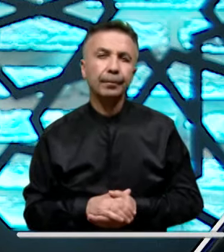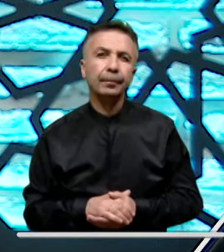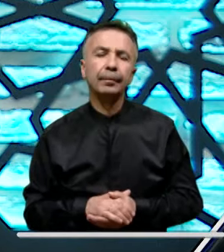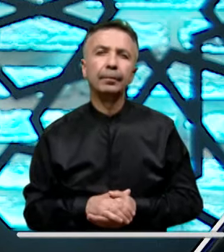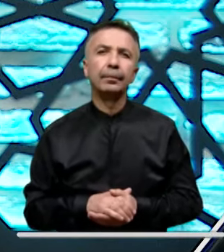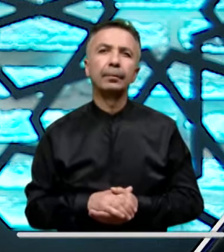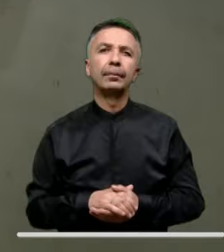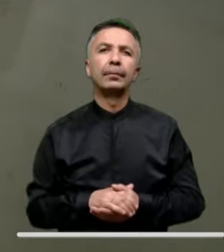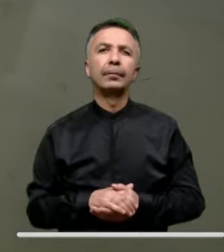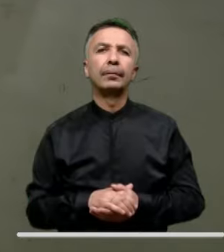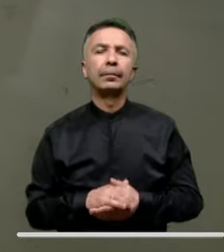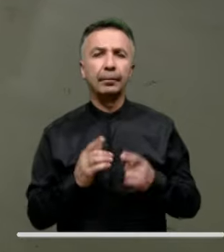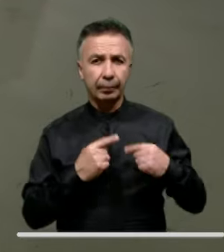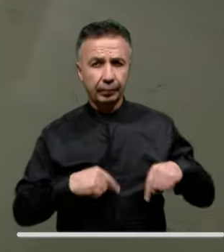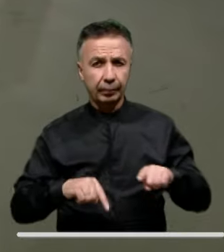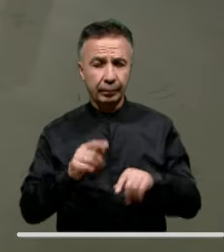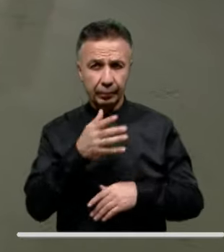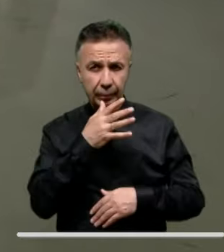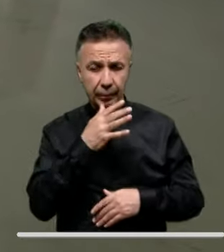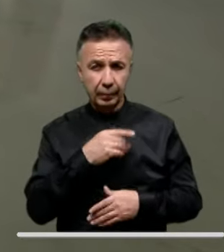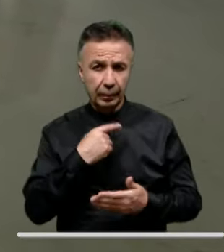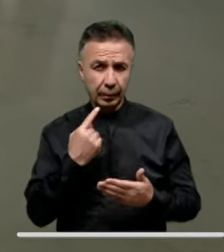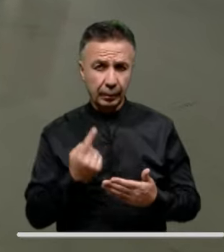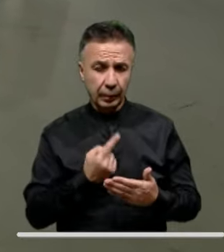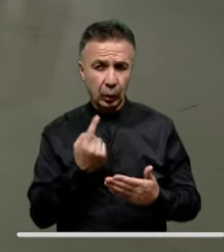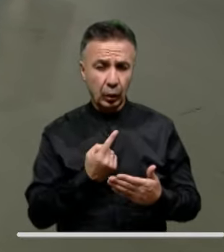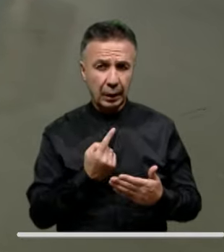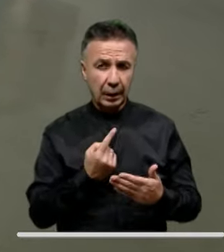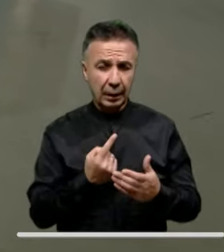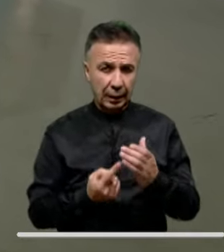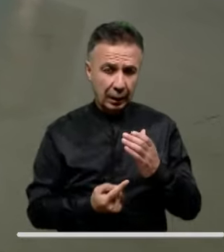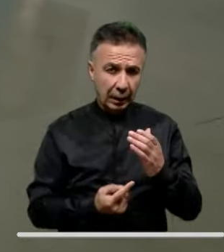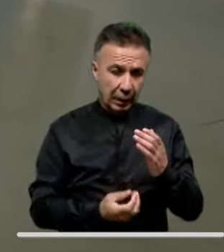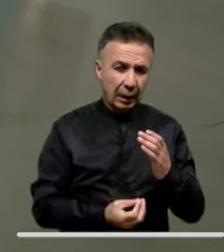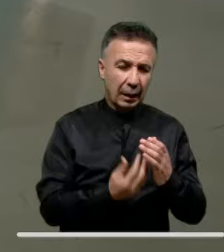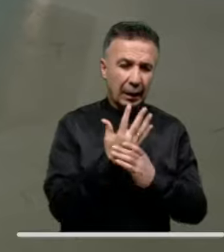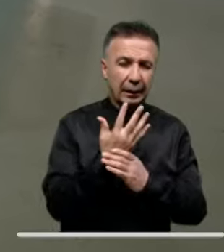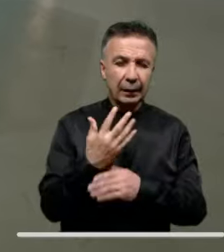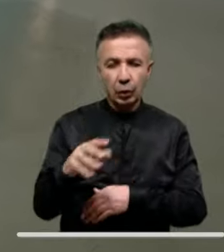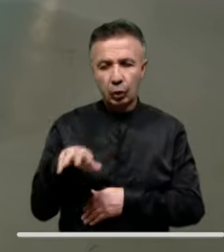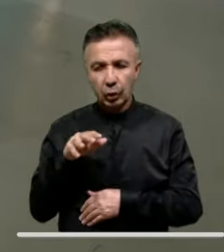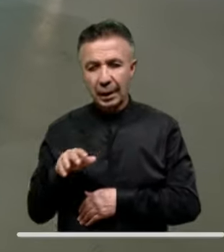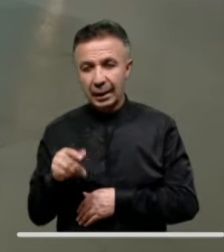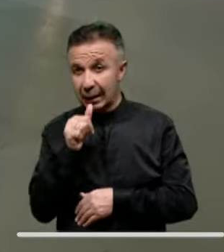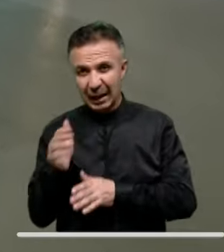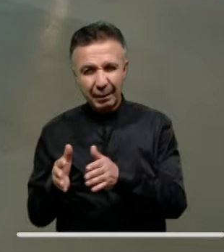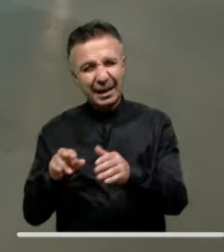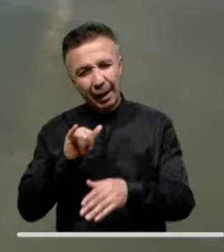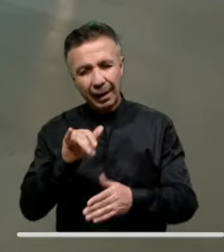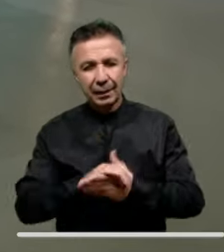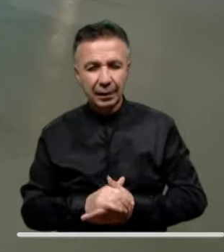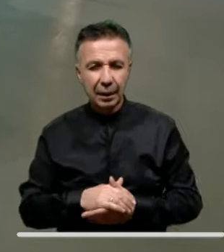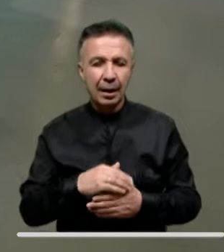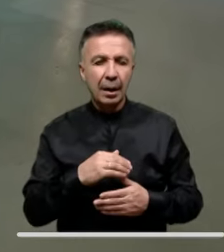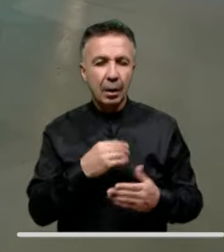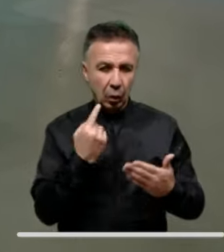olacak. Biz biliyoruz ki Kur'an kaynaktır, sünnet ırmaktır. Biz biliyoruz ki